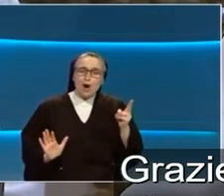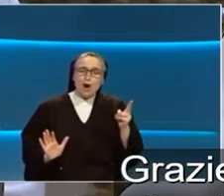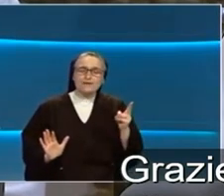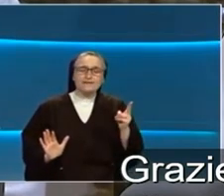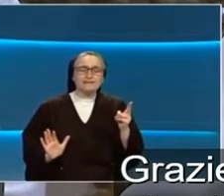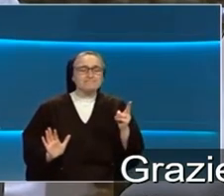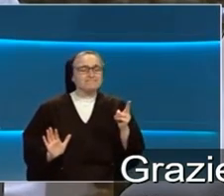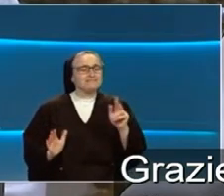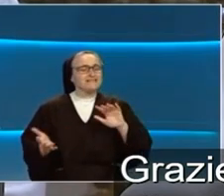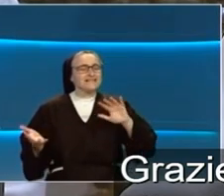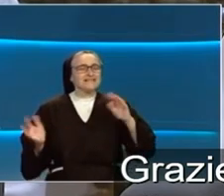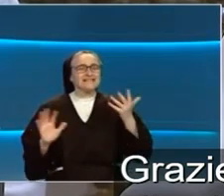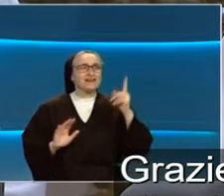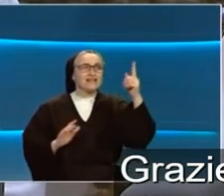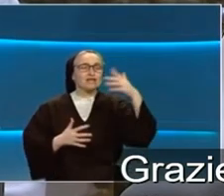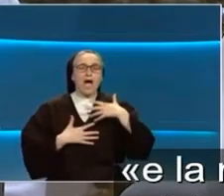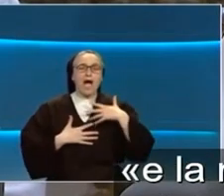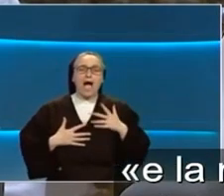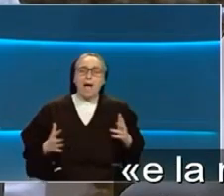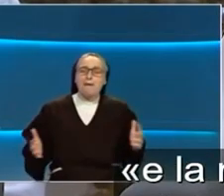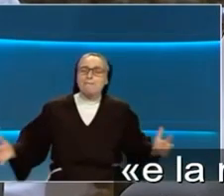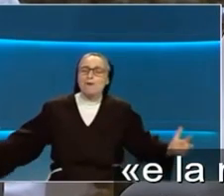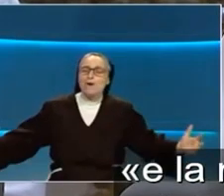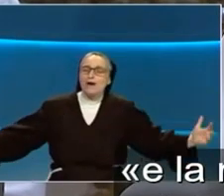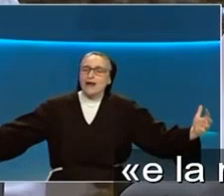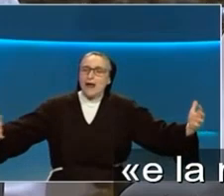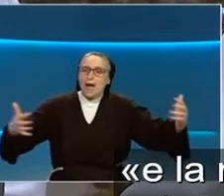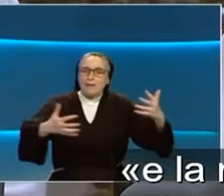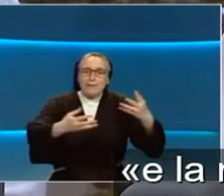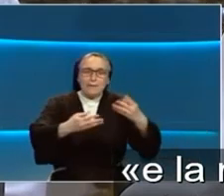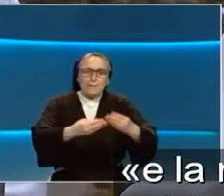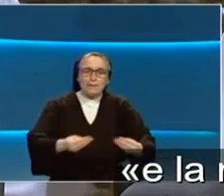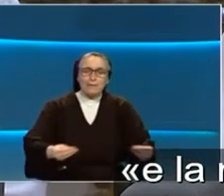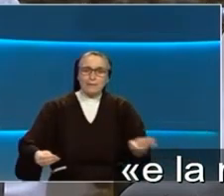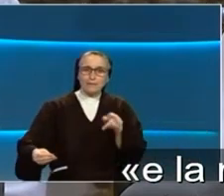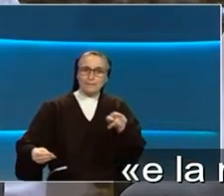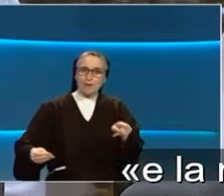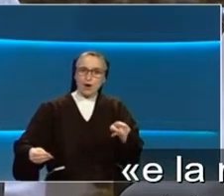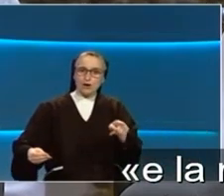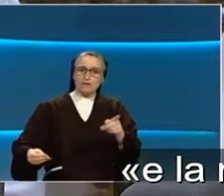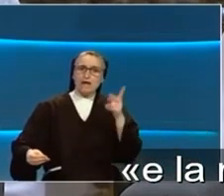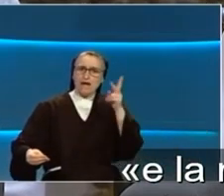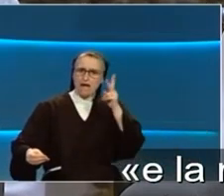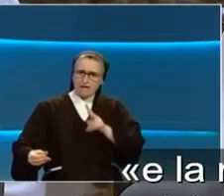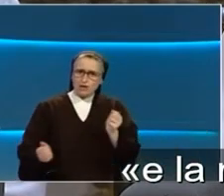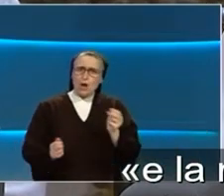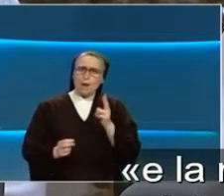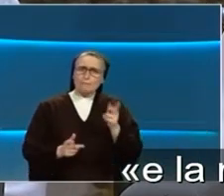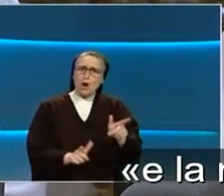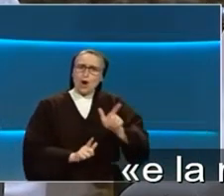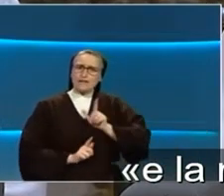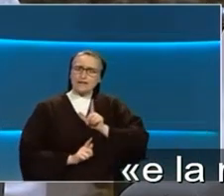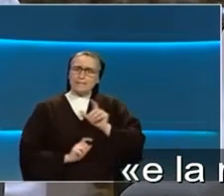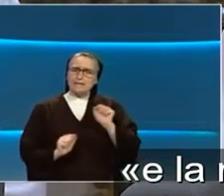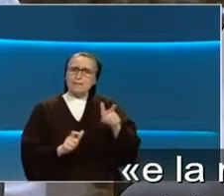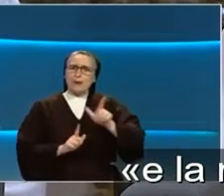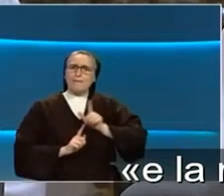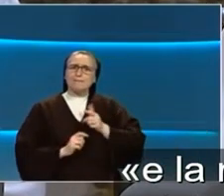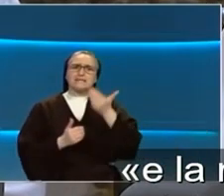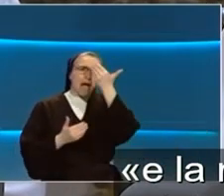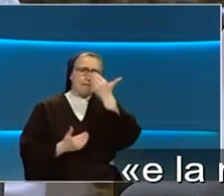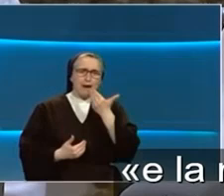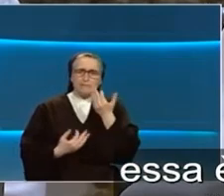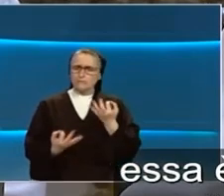주님의 부활은 늘 부활하신 하느님의 사랑의 품에 감싸여 있습니다. 물론 우리에게 두려움을 안겨주고